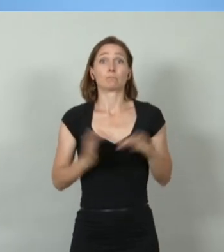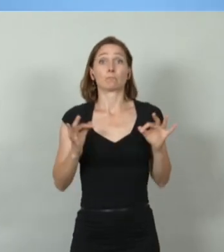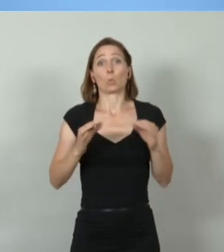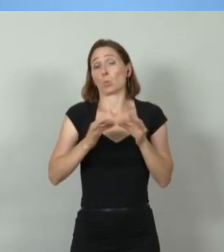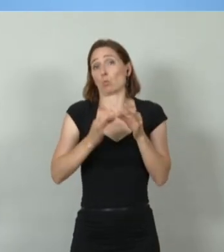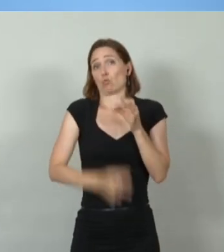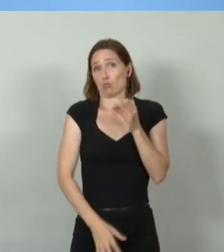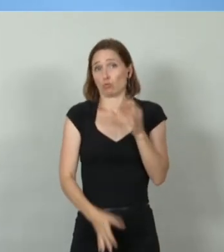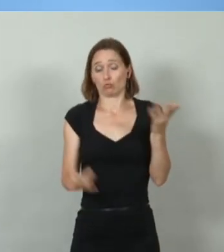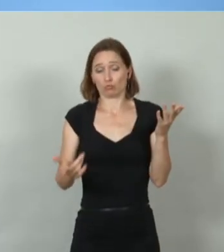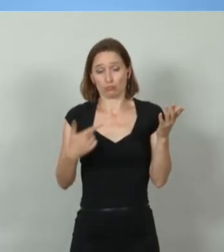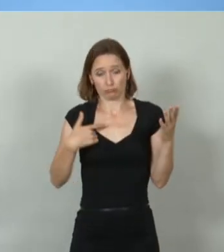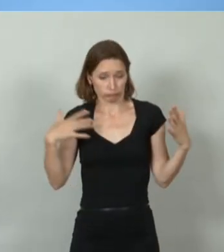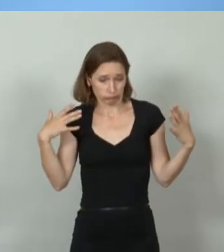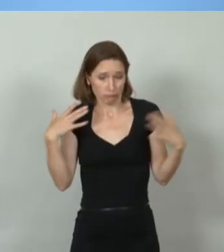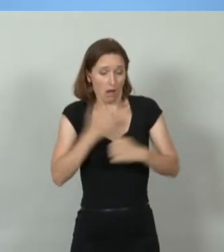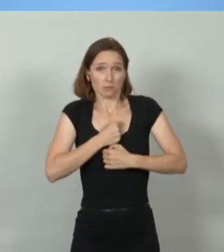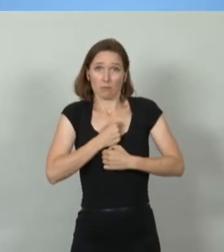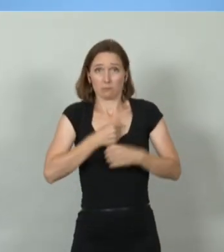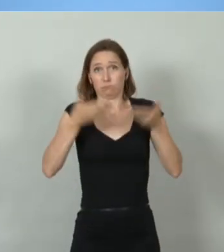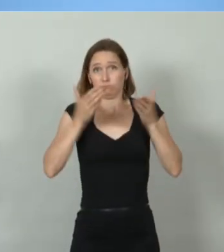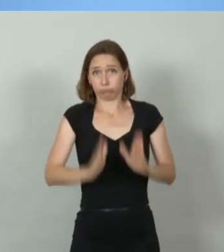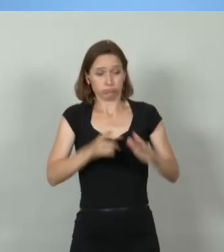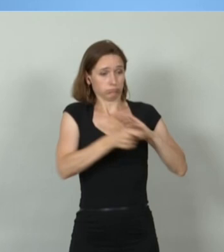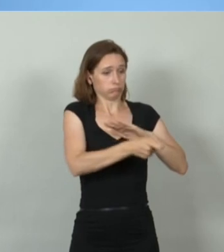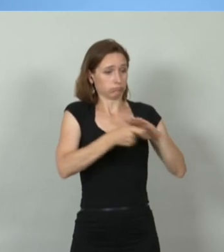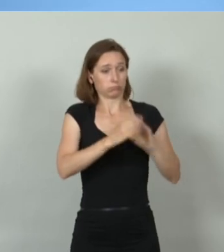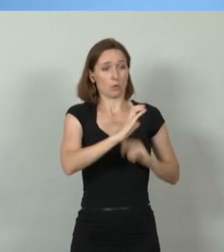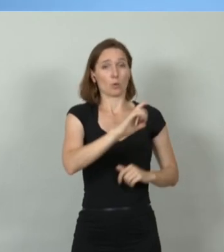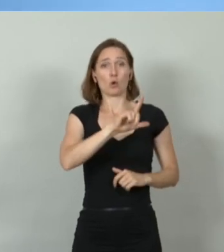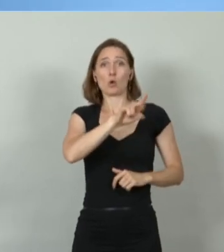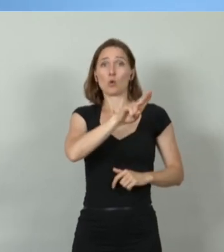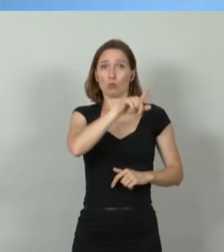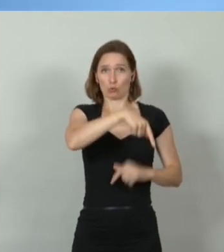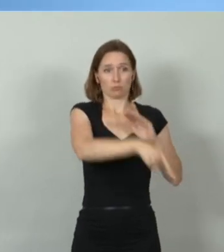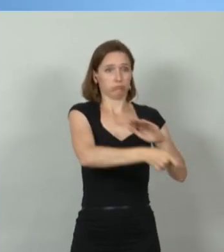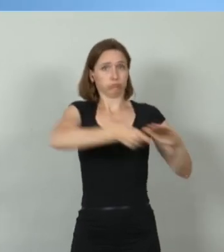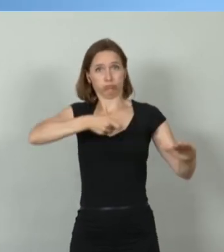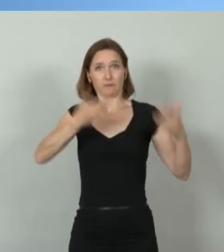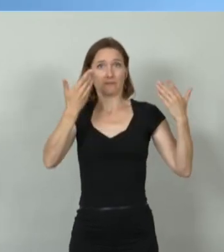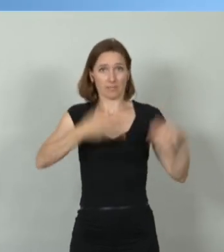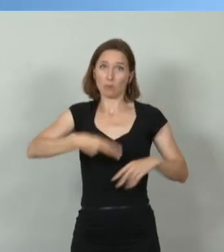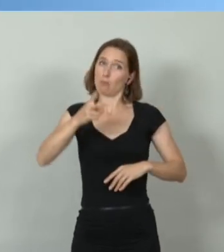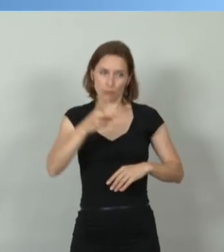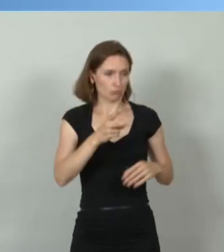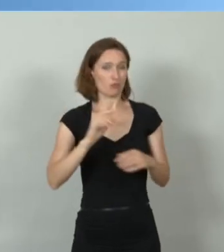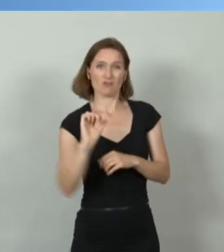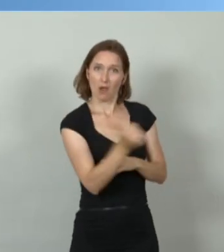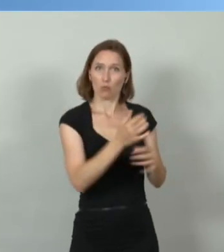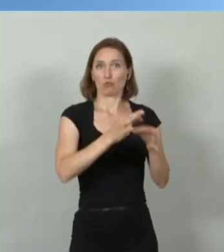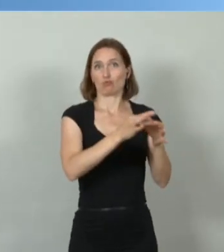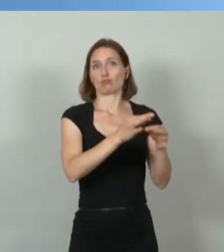nous assumons la décision de ne plus subventionner le Cluc mais de subventionner plus les unes quartiers et